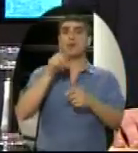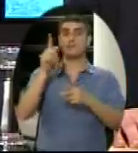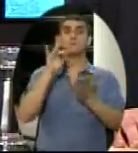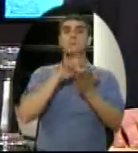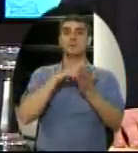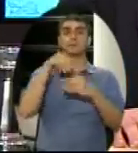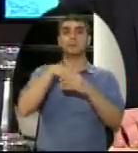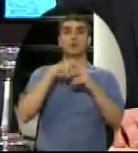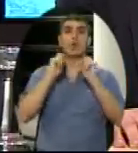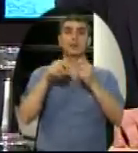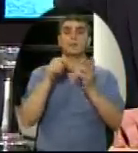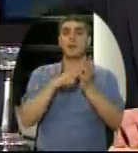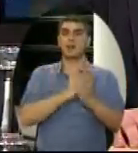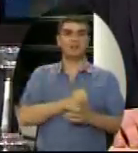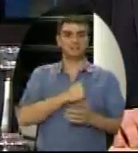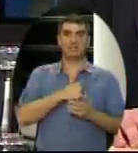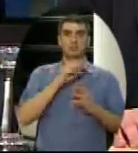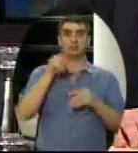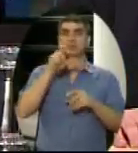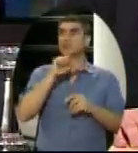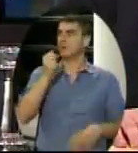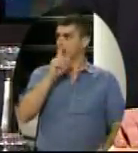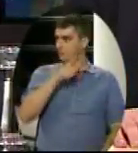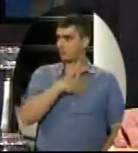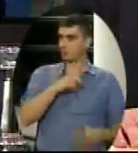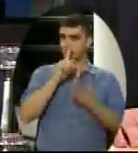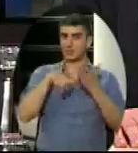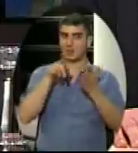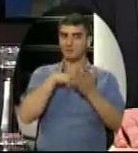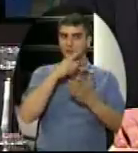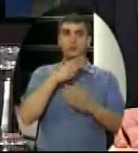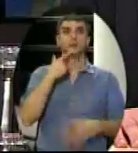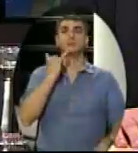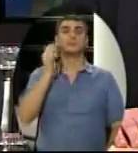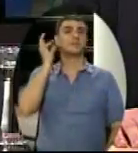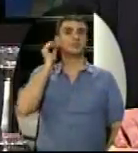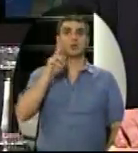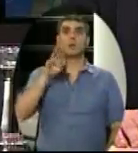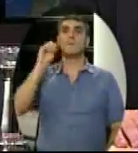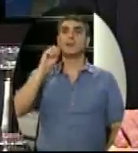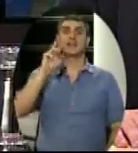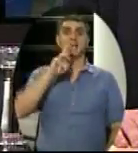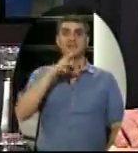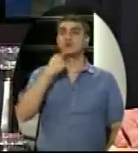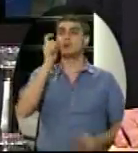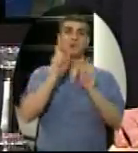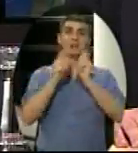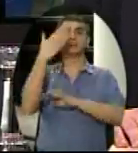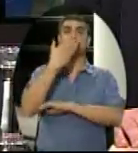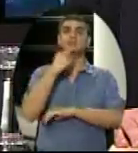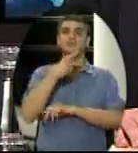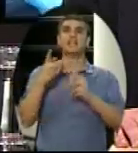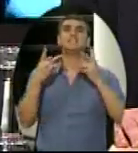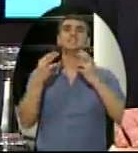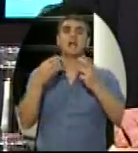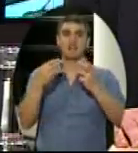מופיעים בתוך העתירה, כי לצערי היום גורמים מהימין... רגע, גם אותם אתה רוצה לפסול? מהימין, באישה כמו מירי רגב שקוראת לאנשים במדינת ישראל